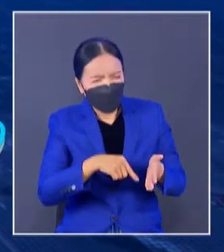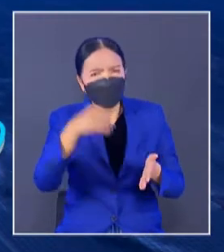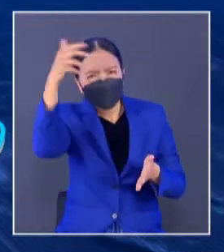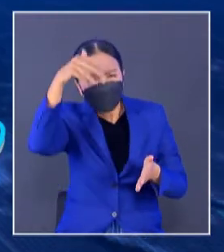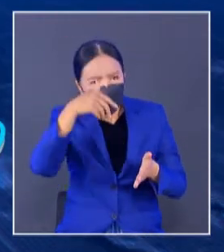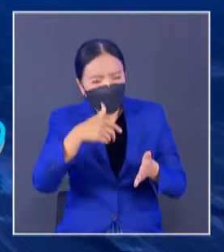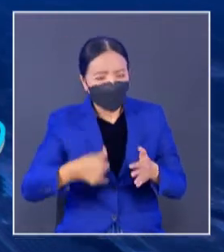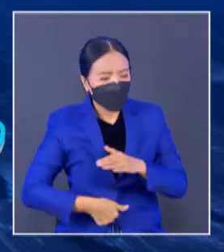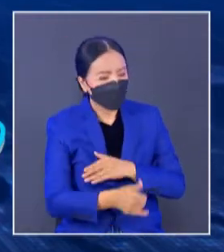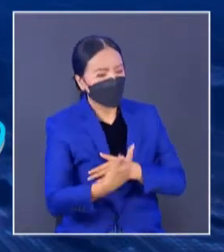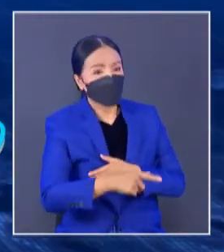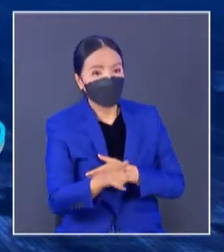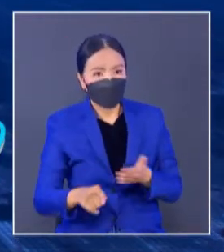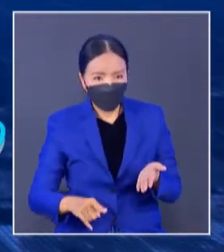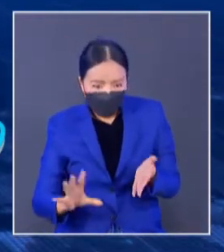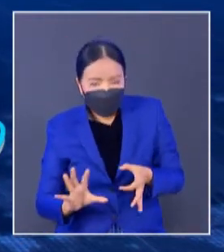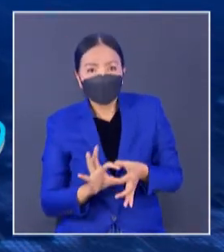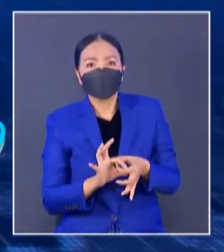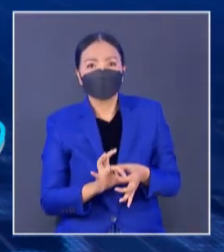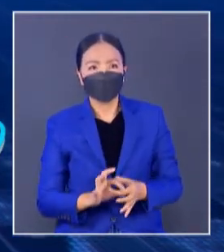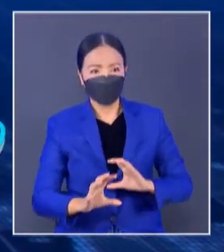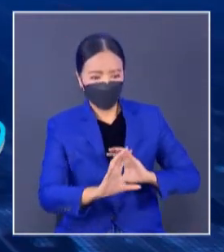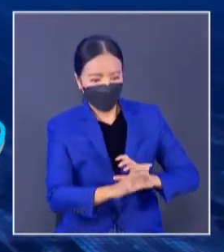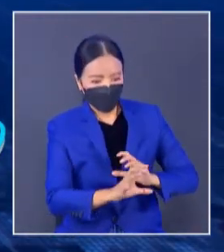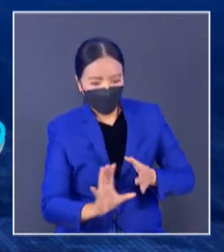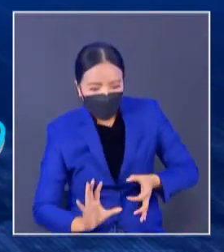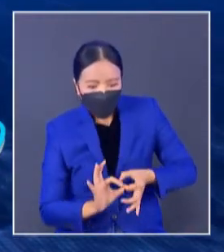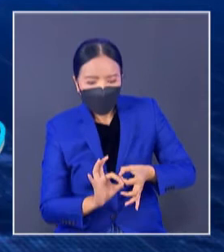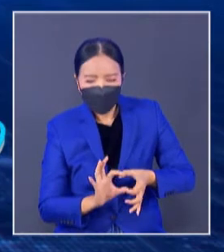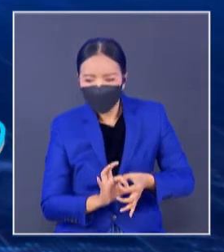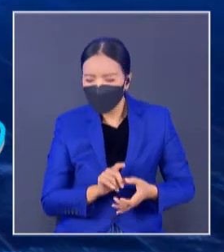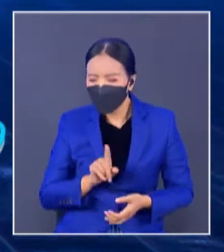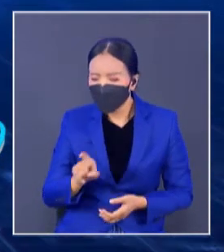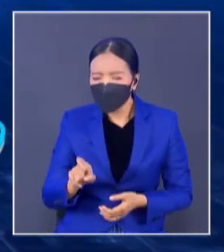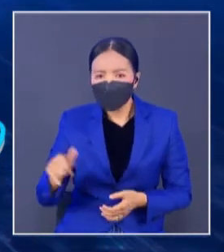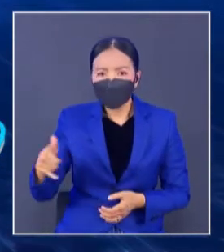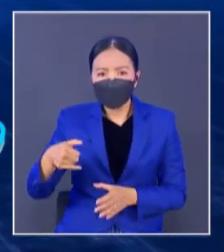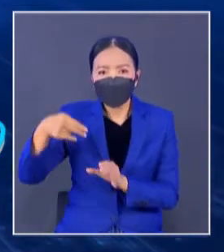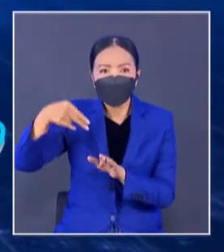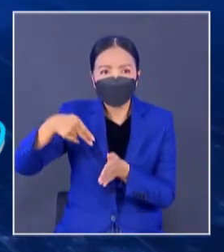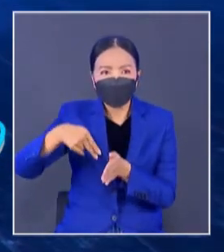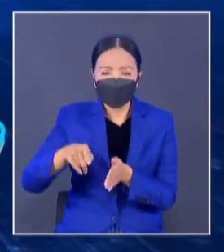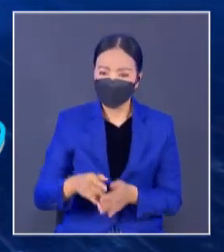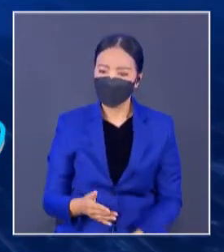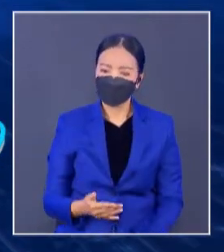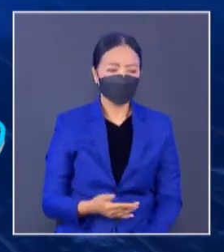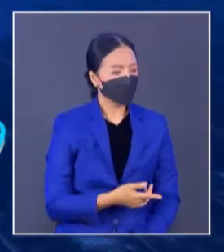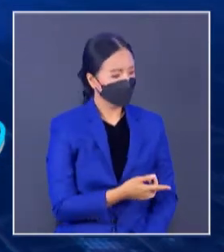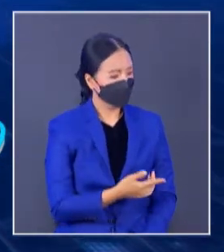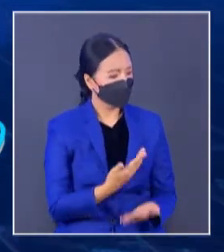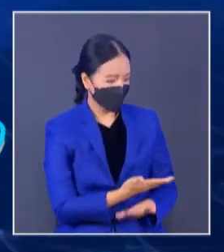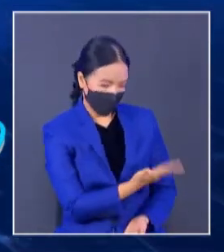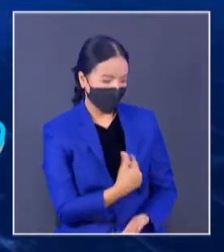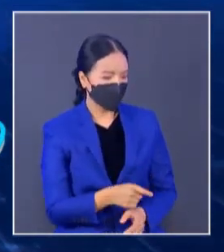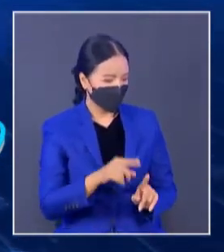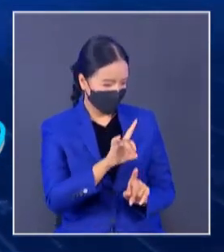ว่ารถถูกล็อกล้อครับพอไปถามเด็กปั๊มเด็กปั๊มก็เรียกเก็บเงิน100บาทเพื่อเป็นค่าป